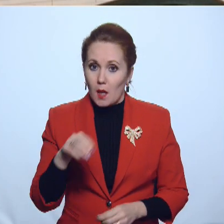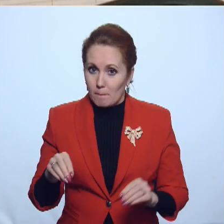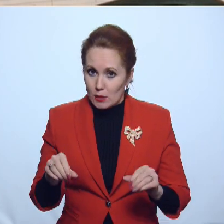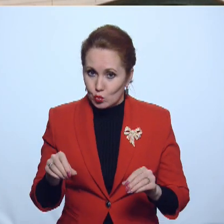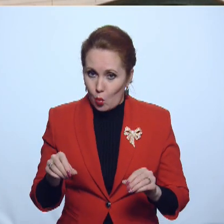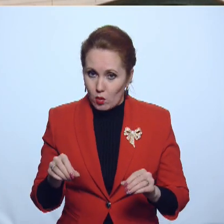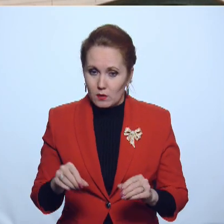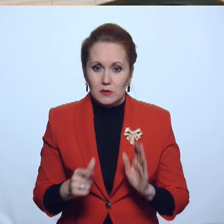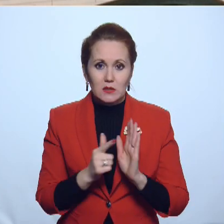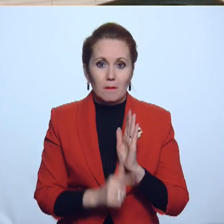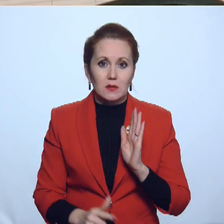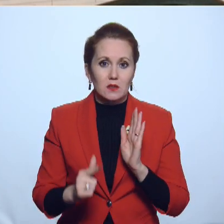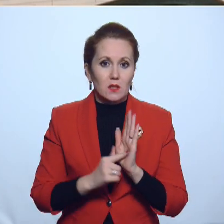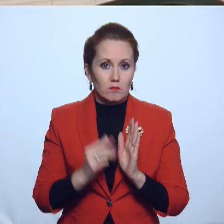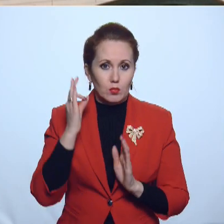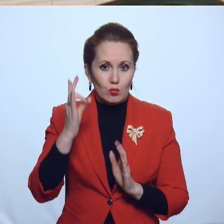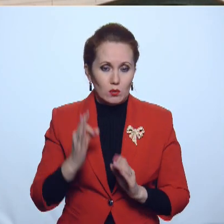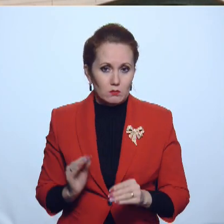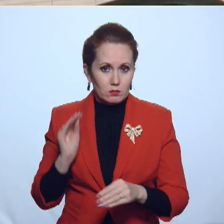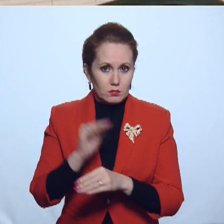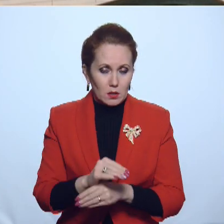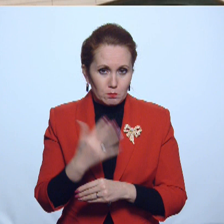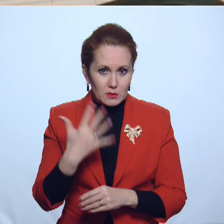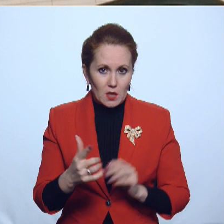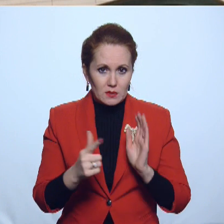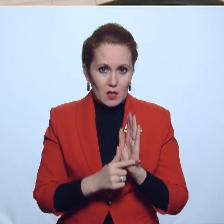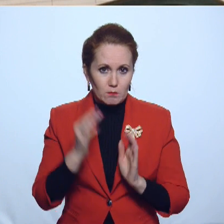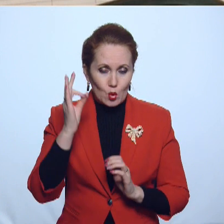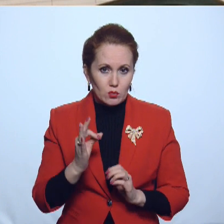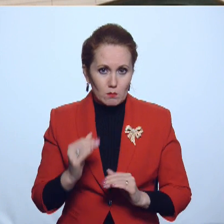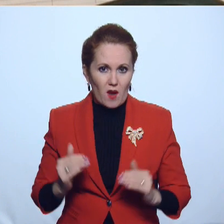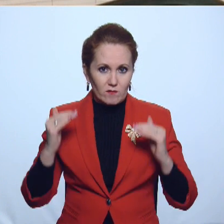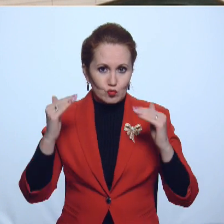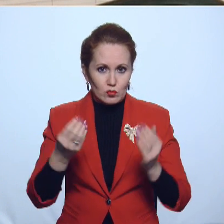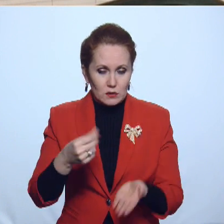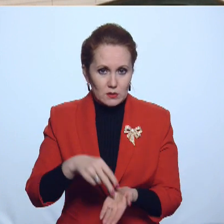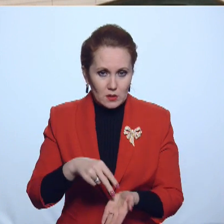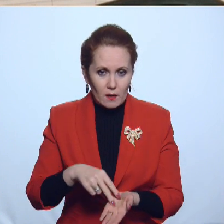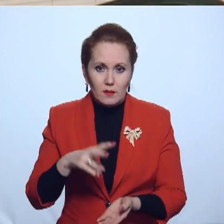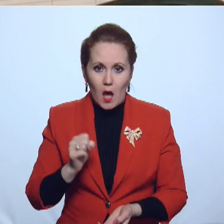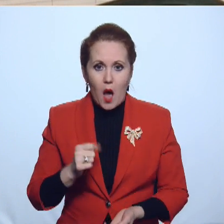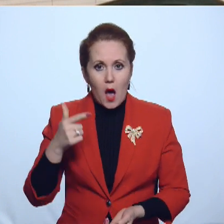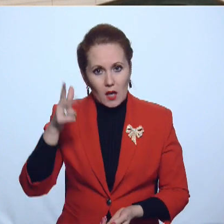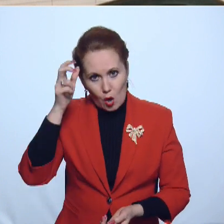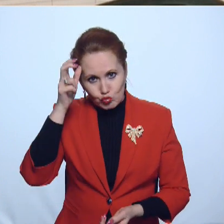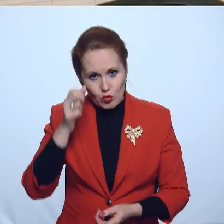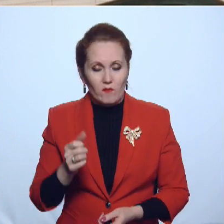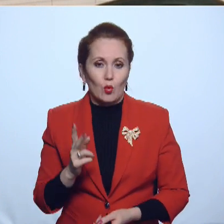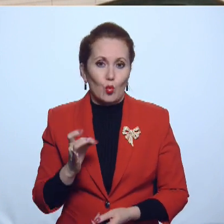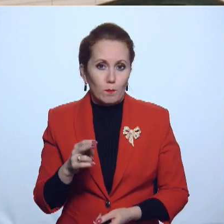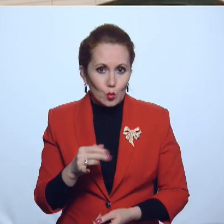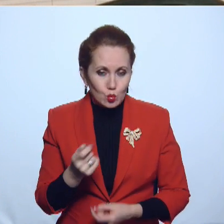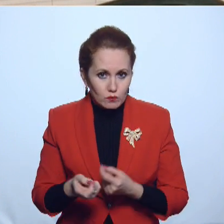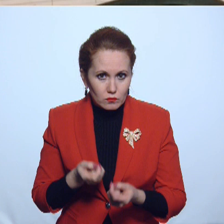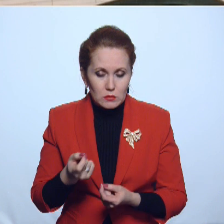песок 77%, 57% повышение цен на гречневую крупу.